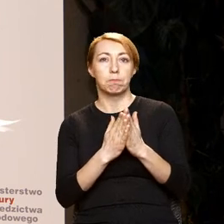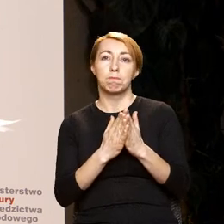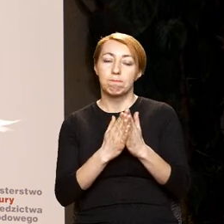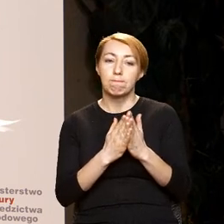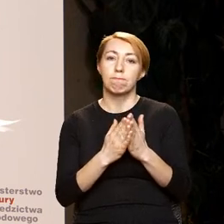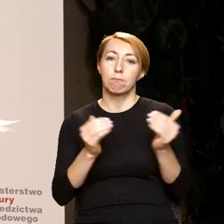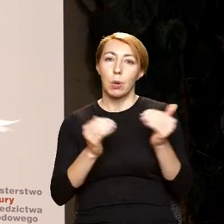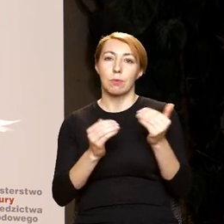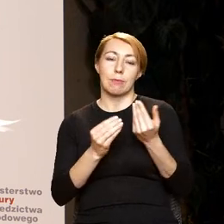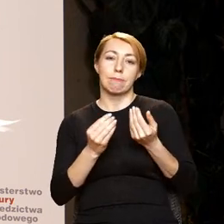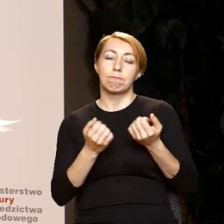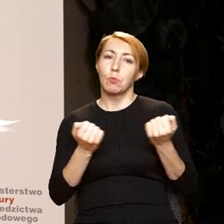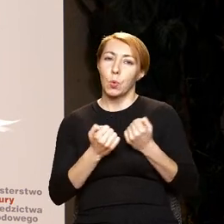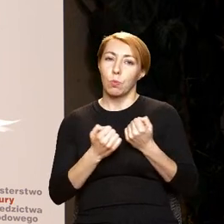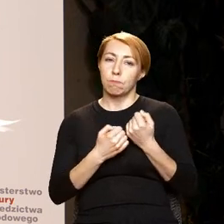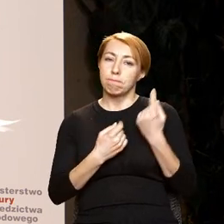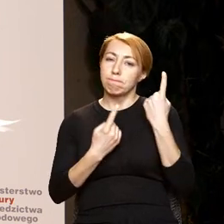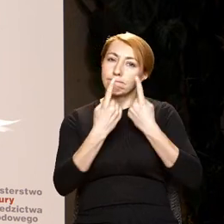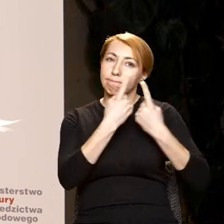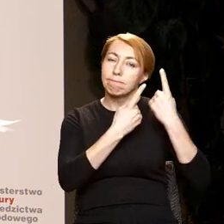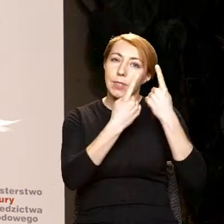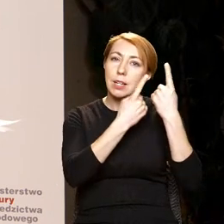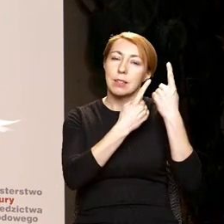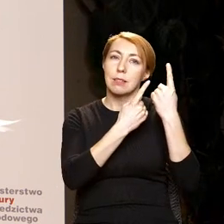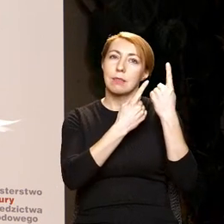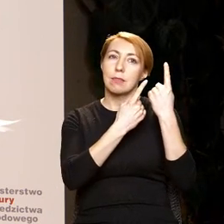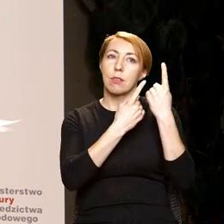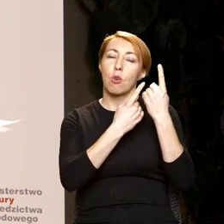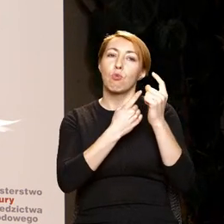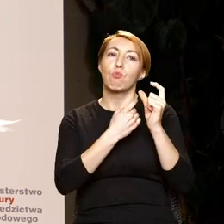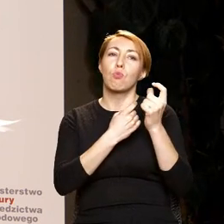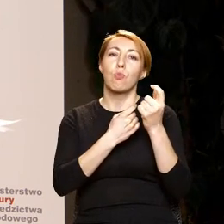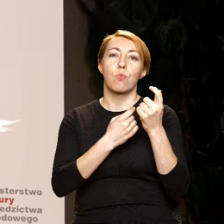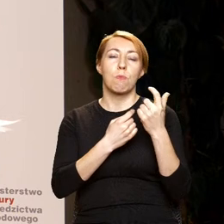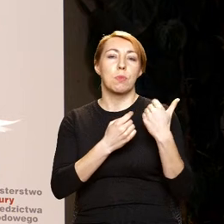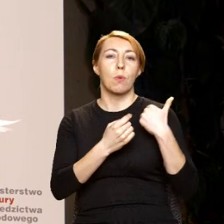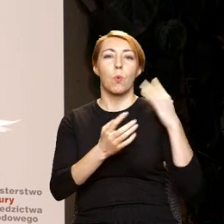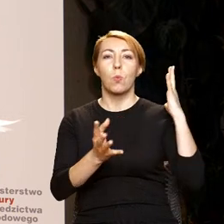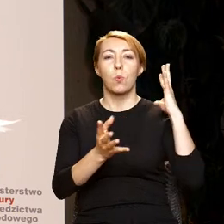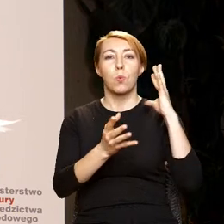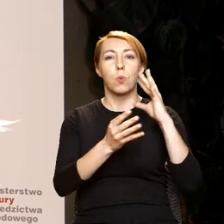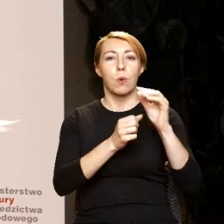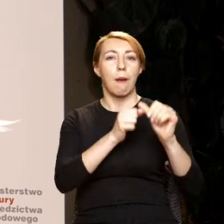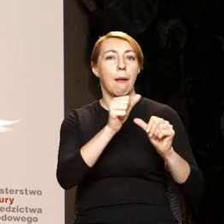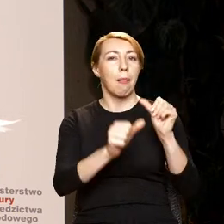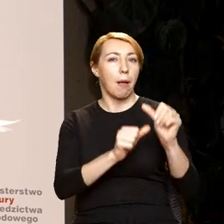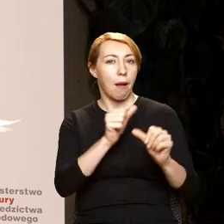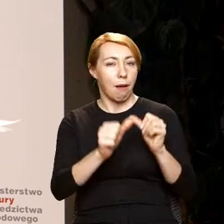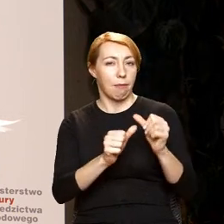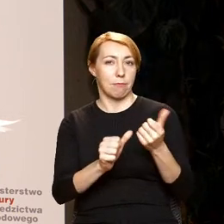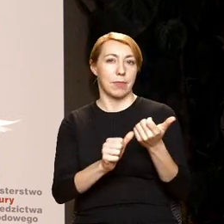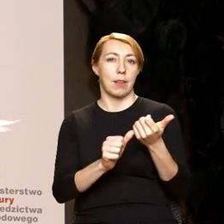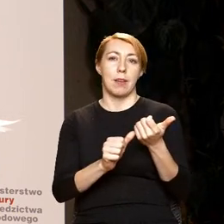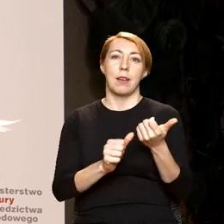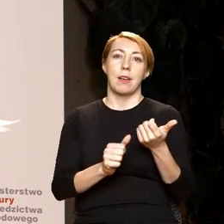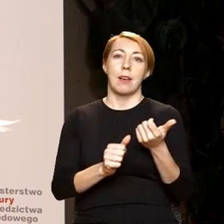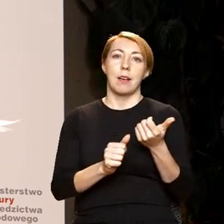refleksji na temat tego, co się wydarzyło w ciągu ostatnich kilkudziesięciu lat, jeżeli chodzi